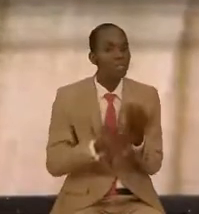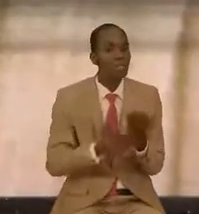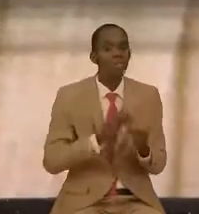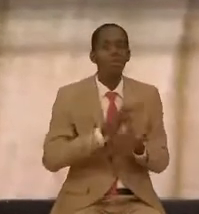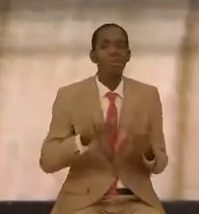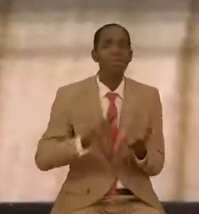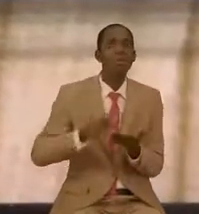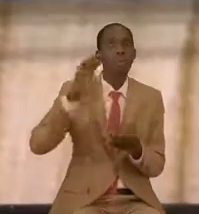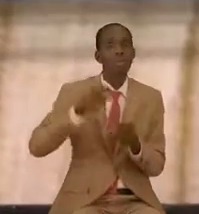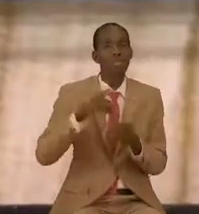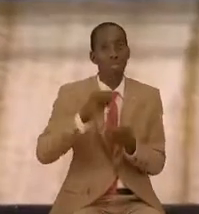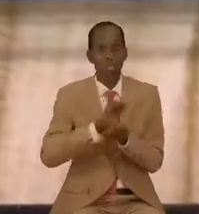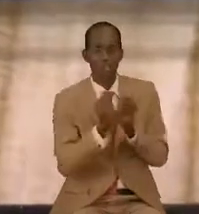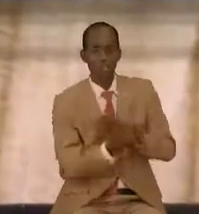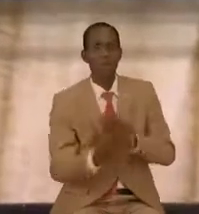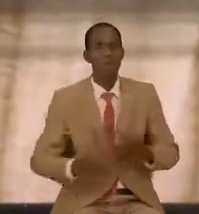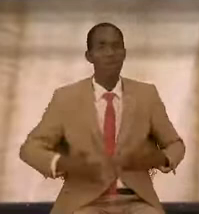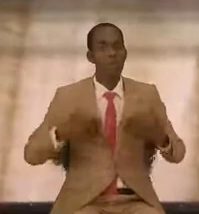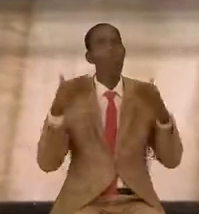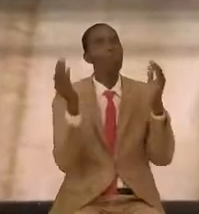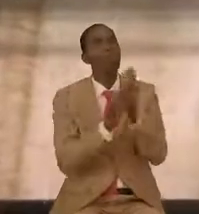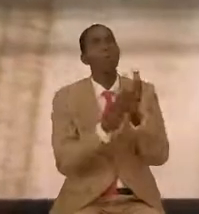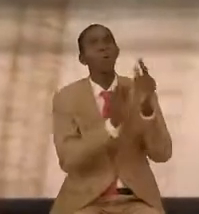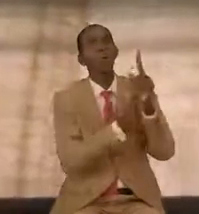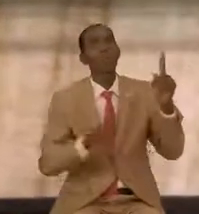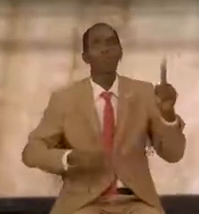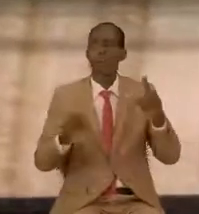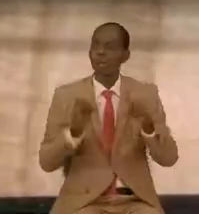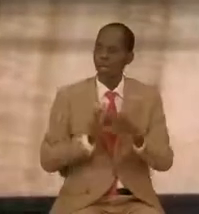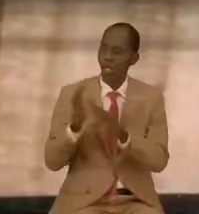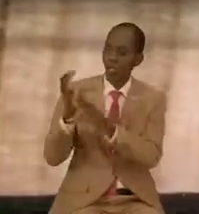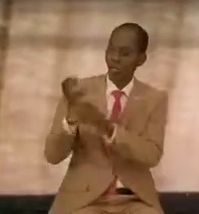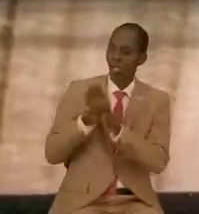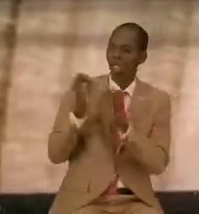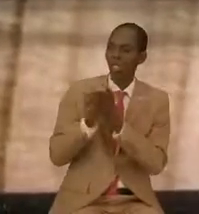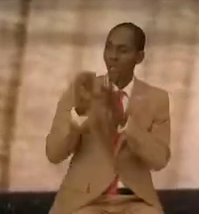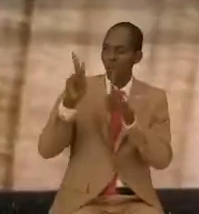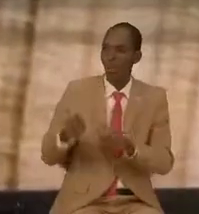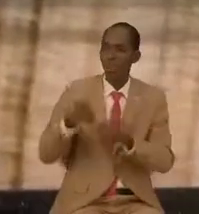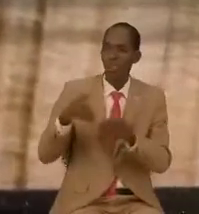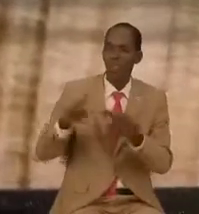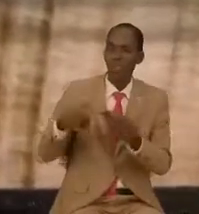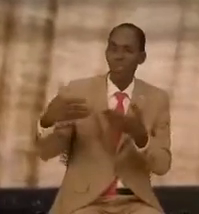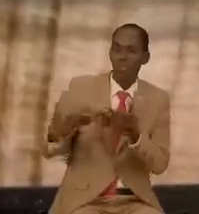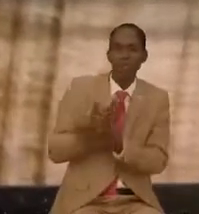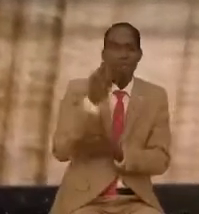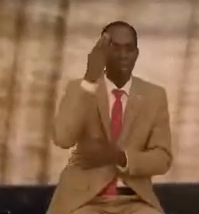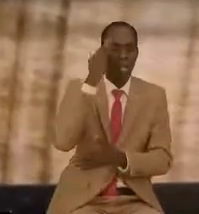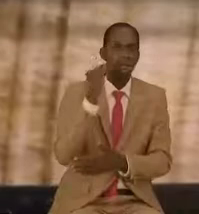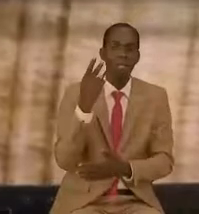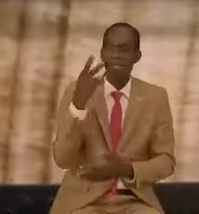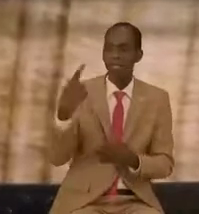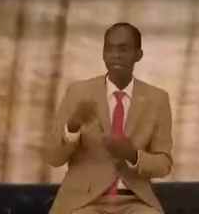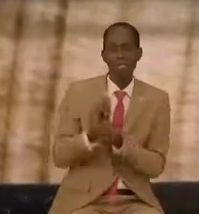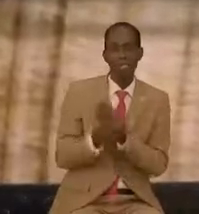la chair. Ils ne se glorifient pas de la transformation de vie. Gloire à Dieu! J'ai amené la personne là à faire